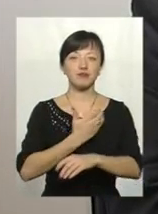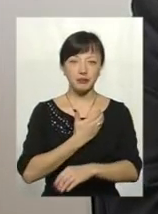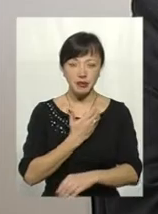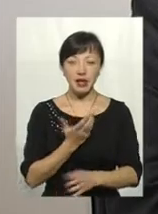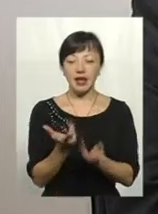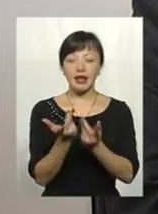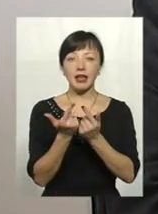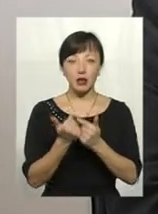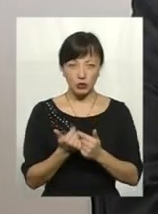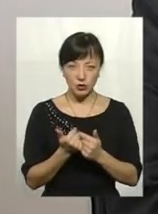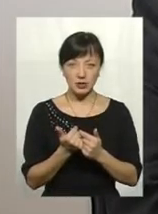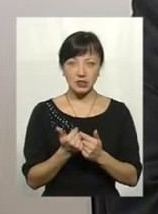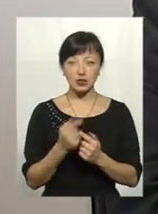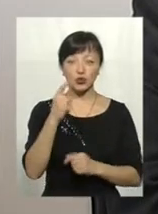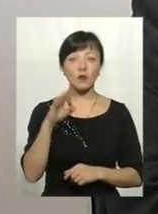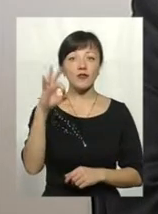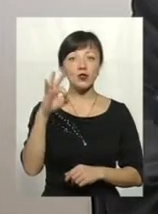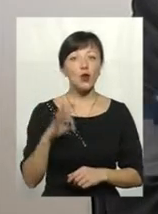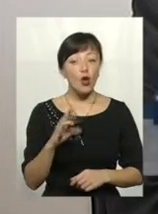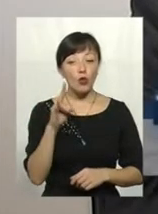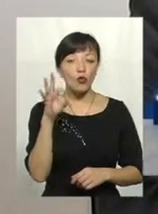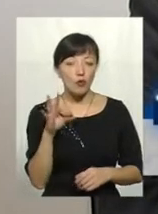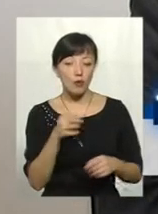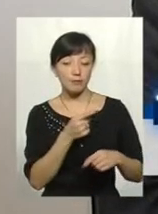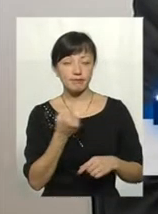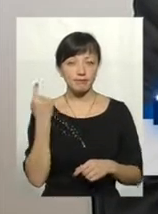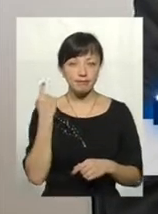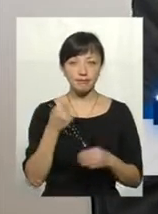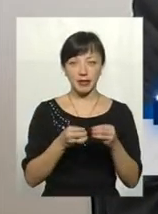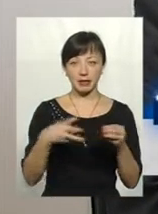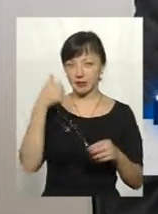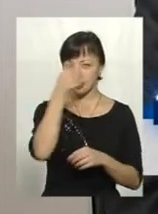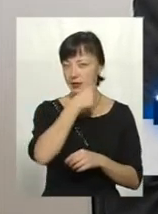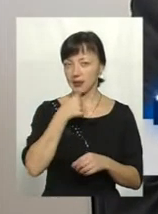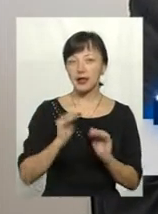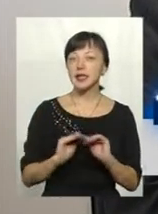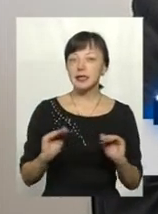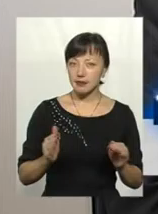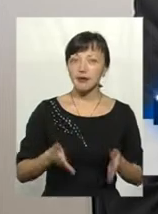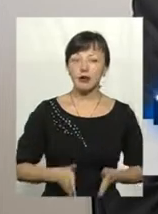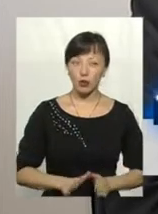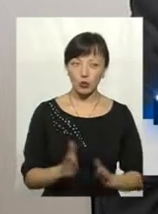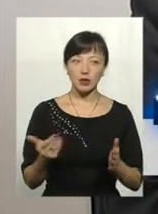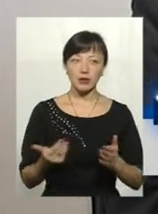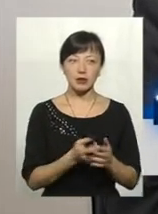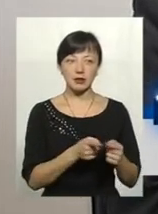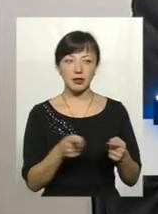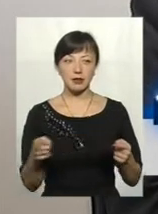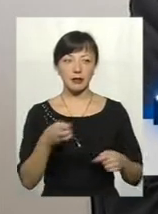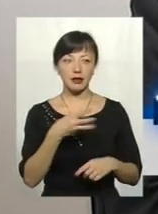кількості 100% на 2015 рік. Але діти народилися протягом